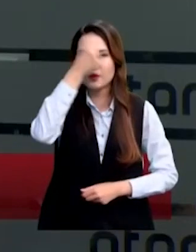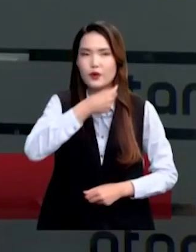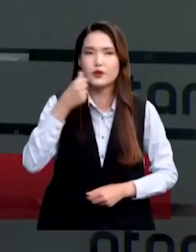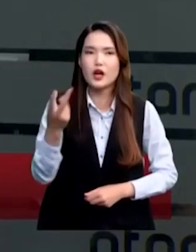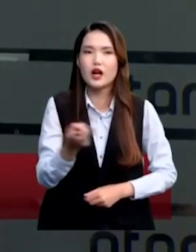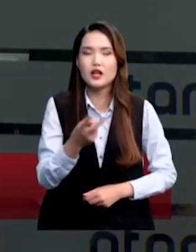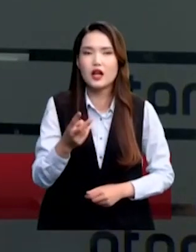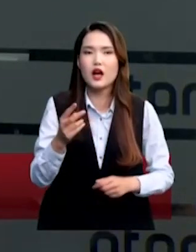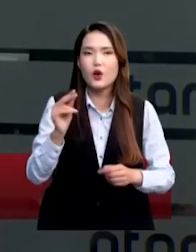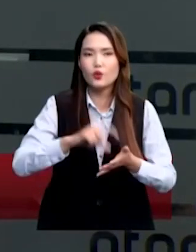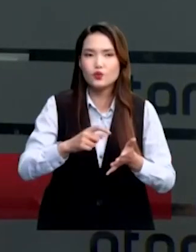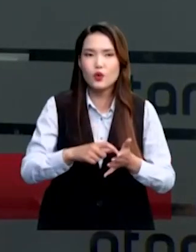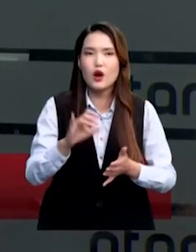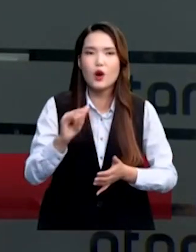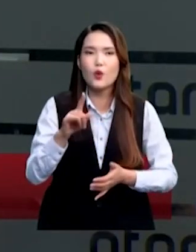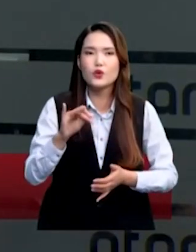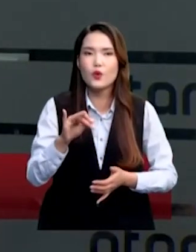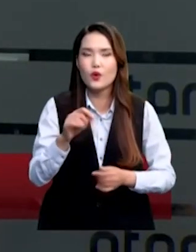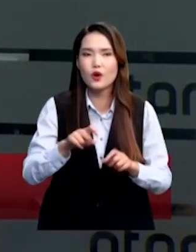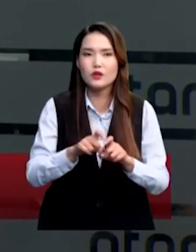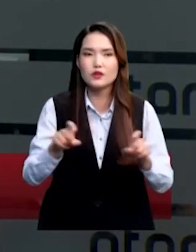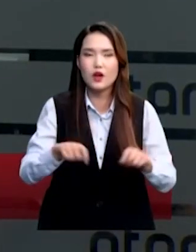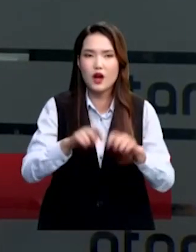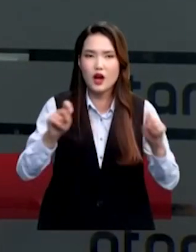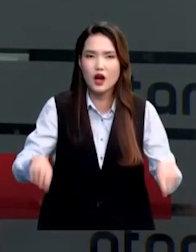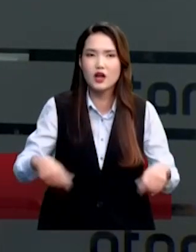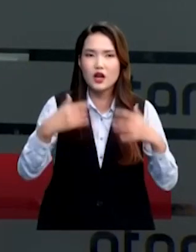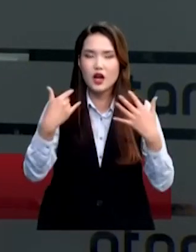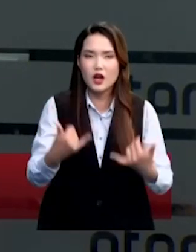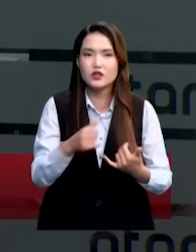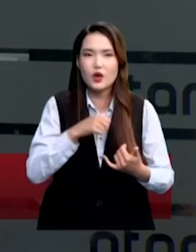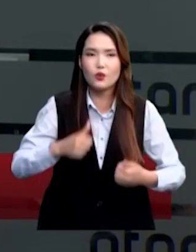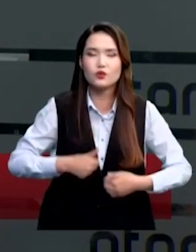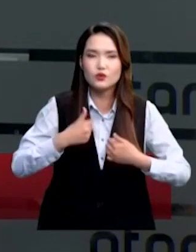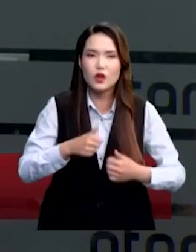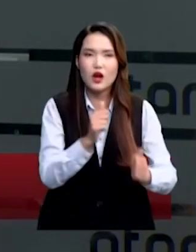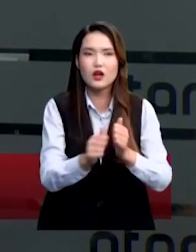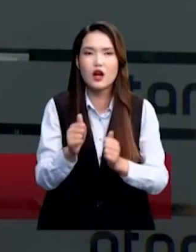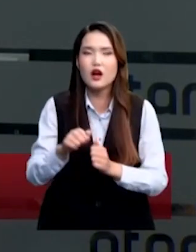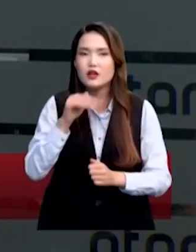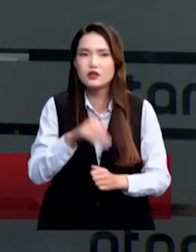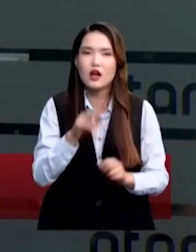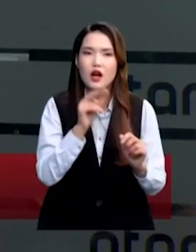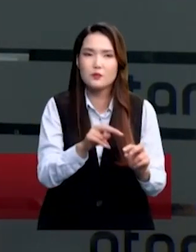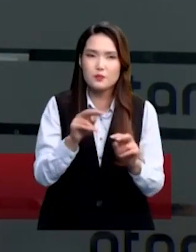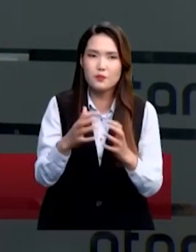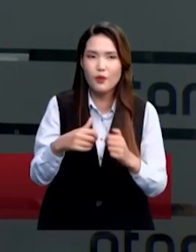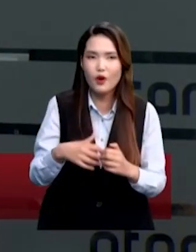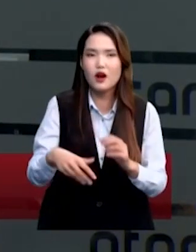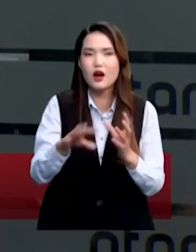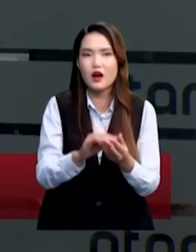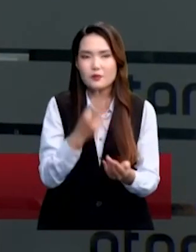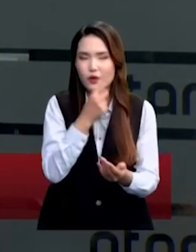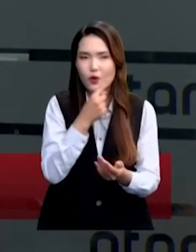екі шеберхана мен аудио сынып ашып берді. Бүгін жобаға өз үлесін қосқандар әр сала бойынша бақылау жүргізіп, нәтижелерге